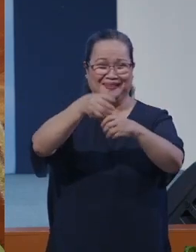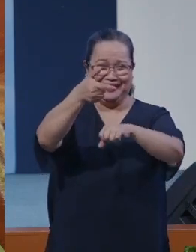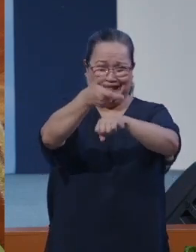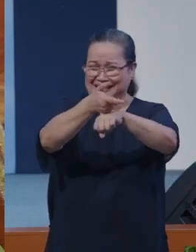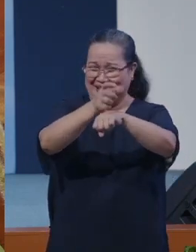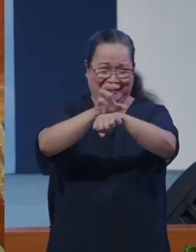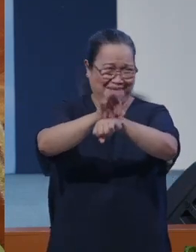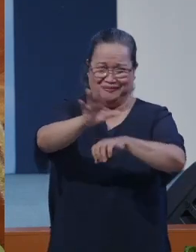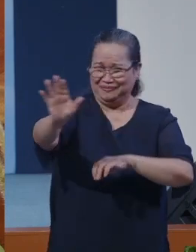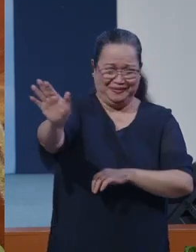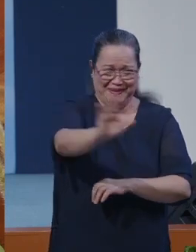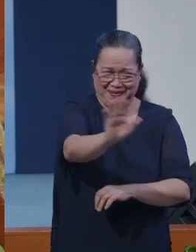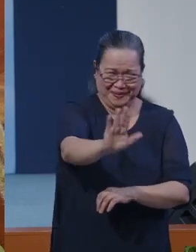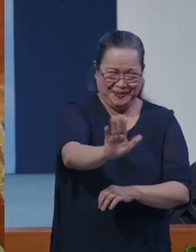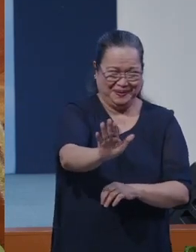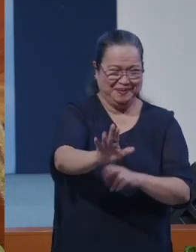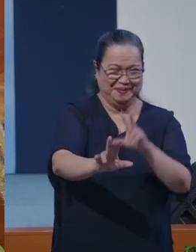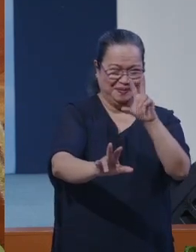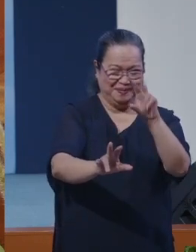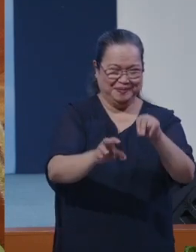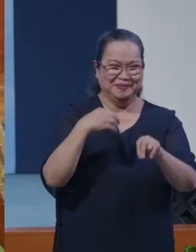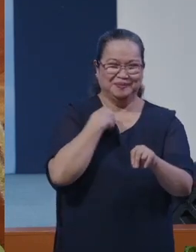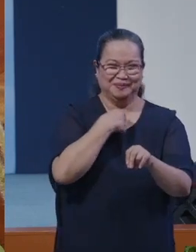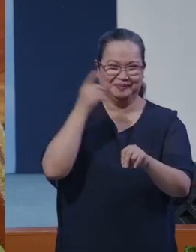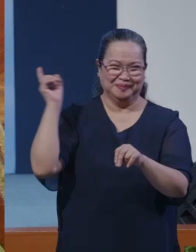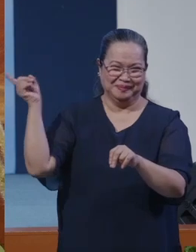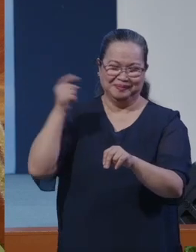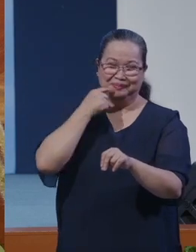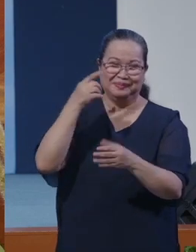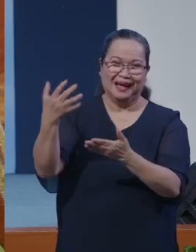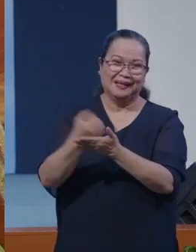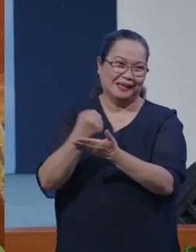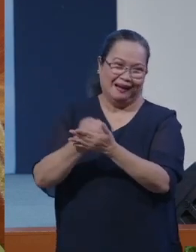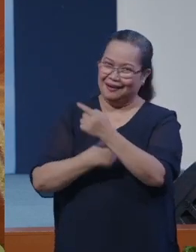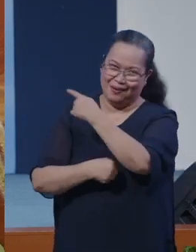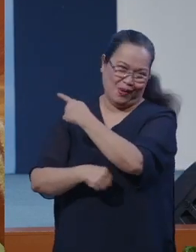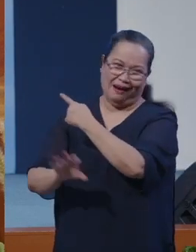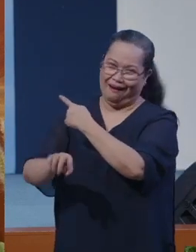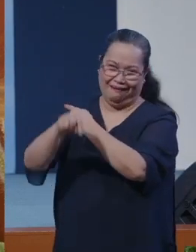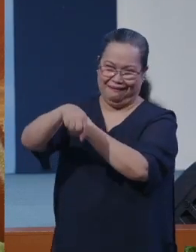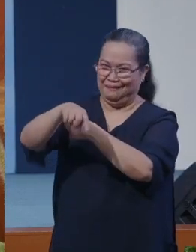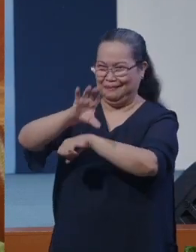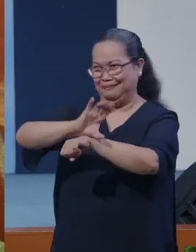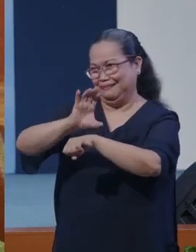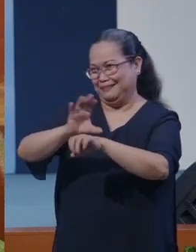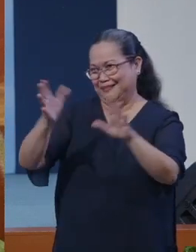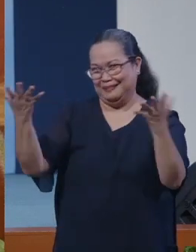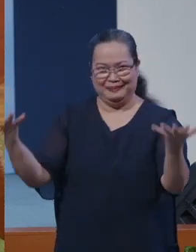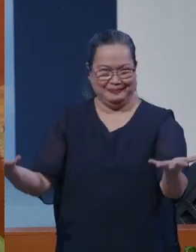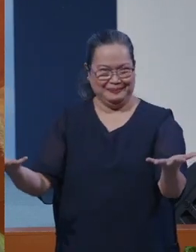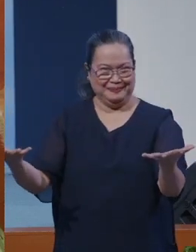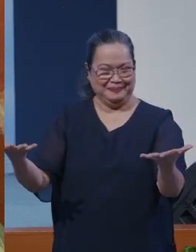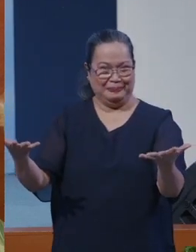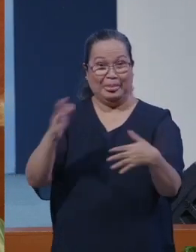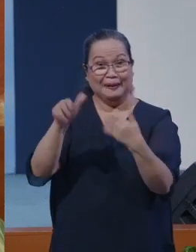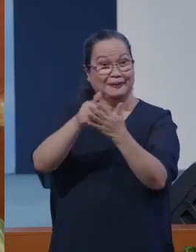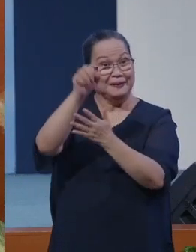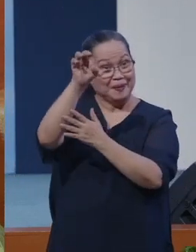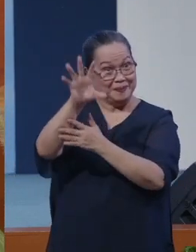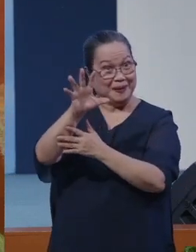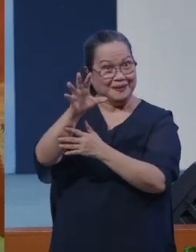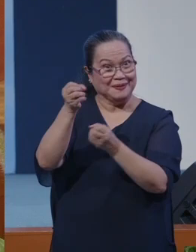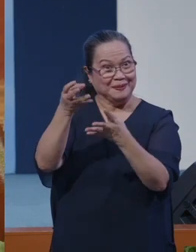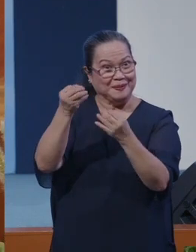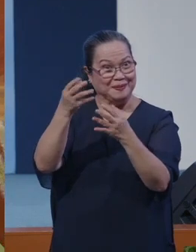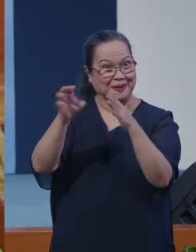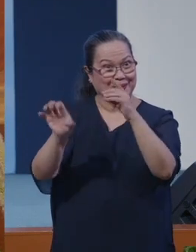po. Una sa lahat, hindi po ako pinapasweldohan ng GCF. At ang ating mga pastor, marami tayong